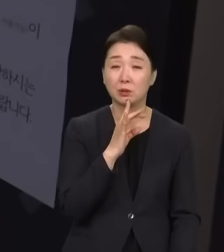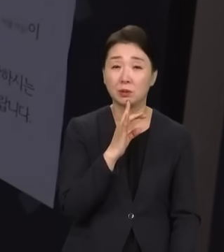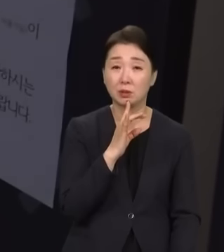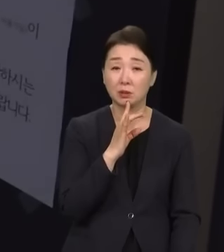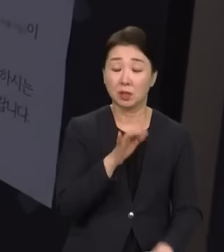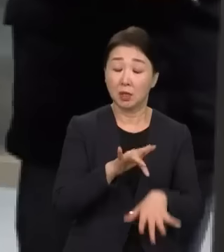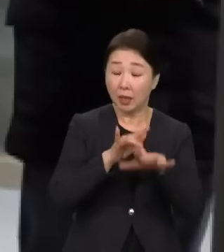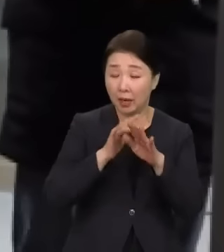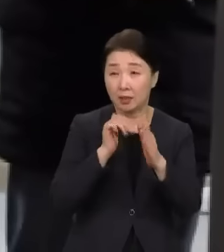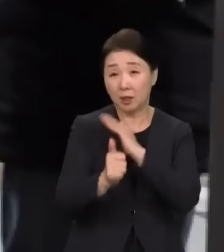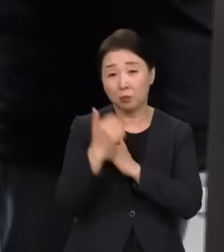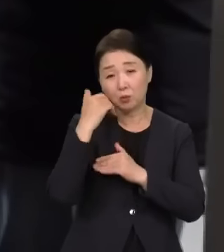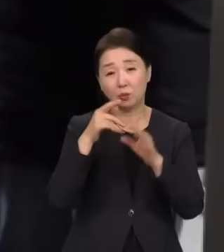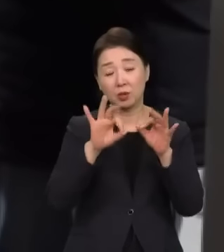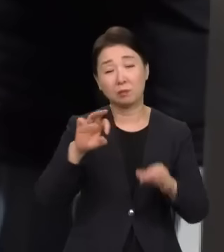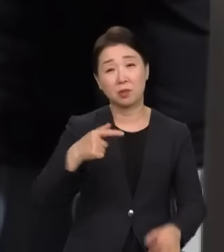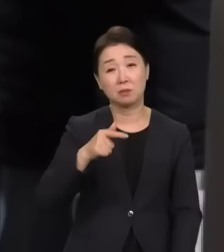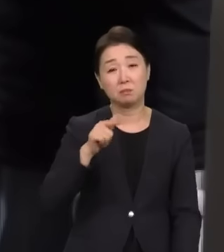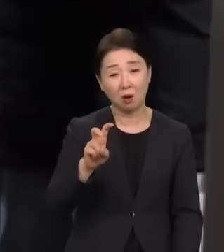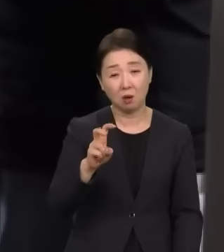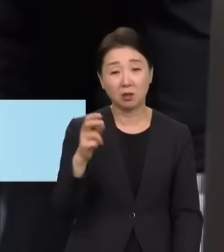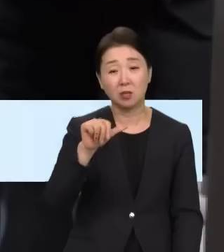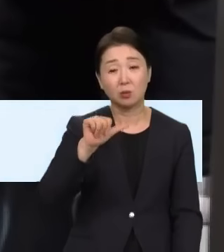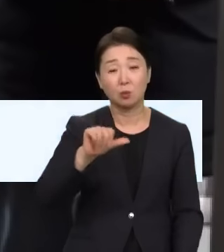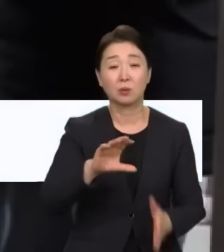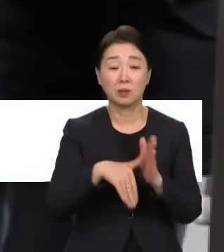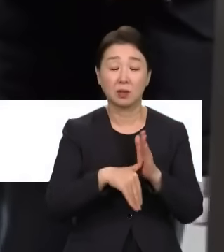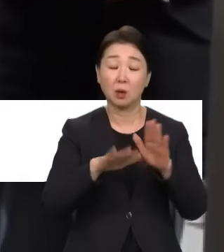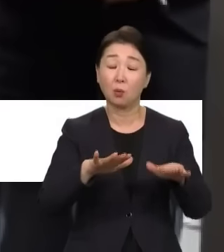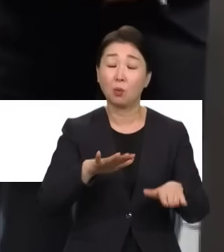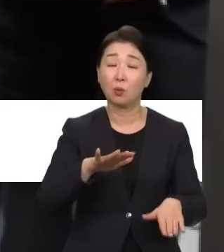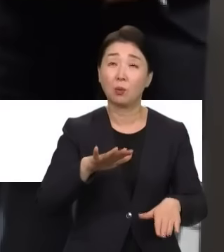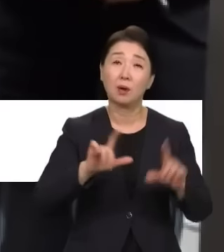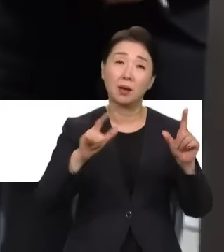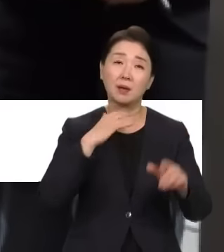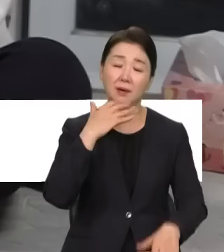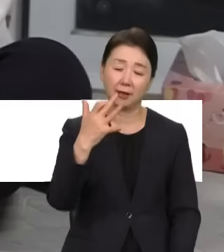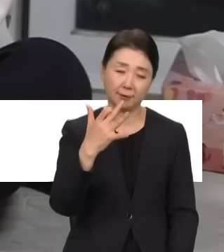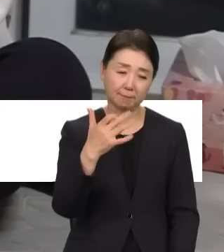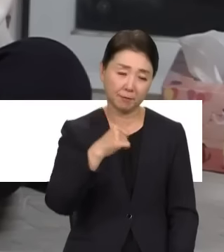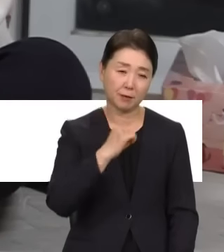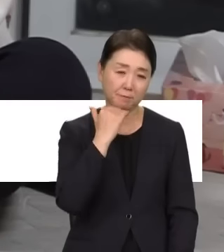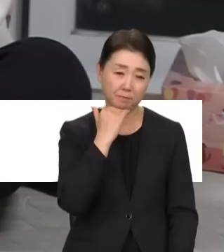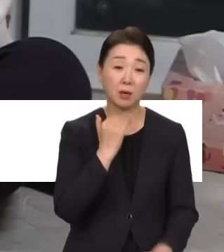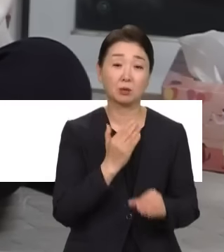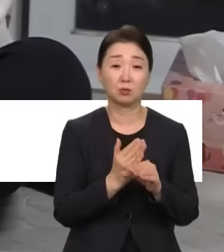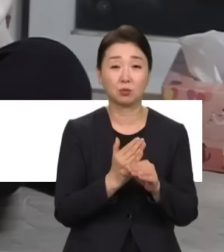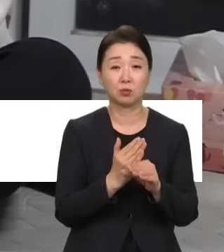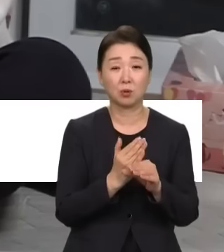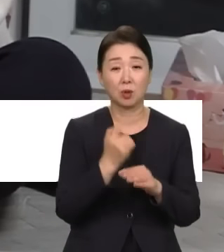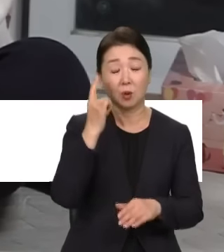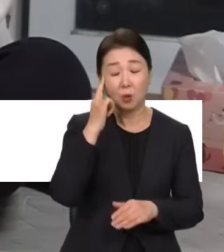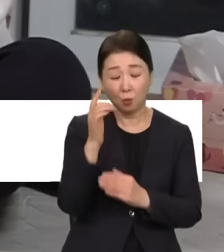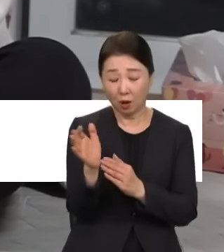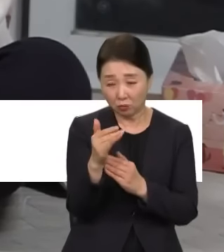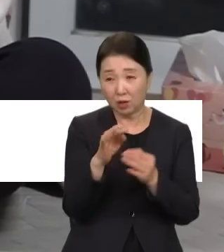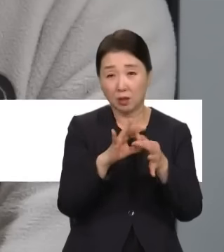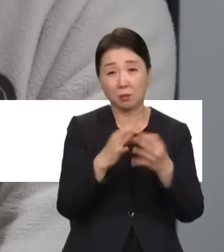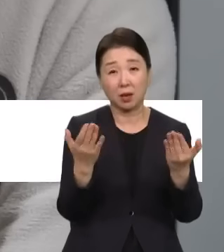대표를 맡은 김진명 씨는 2005년생, 올해 19살 아들을 기다립니다. 일찌감치 수산업계로 진로를